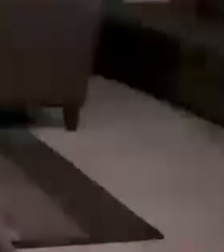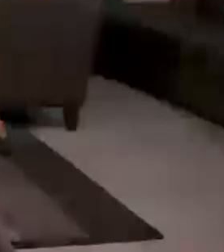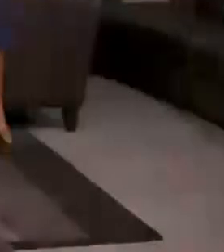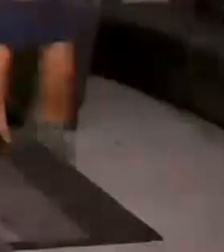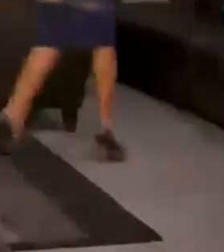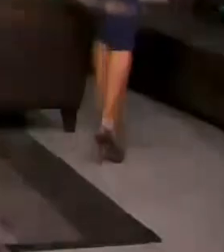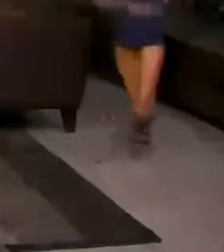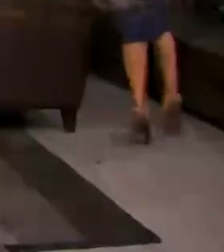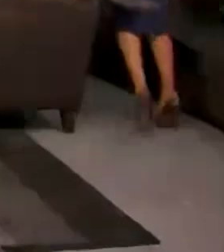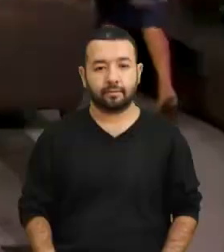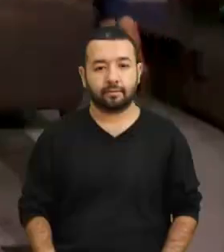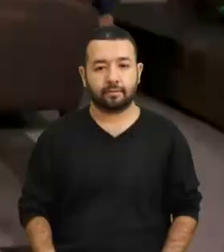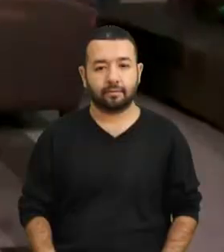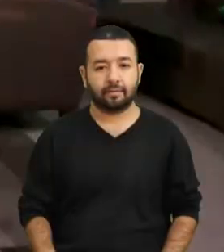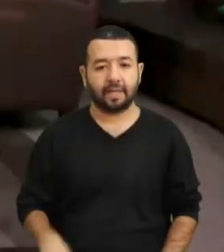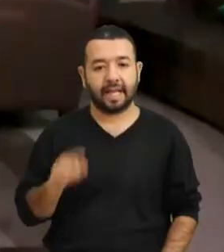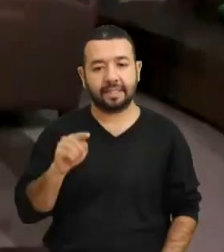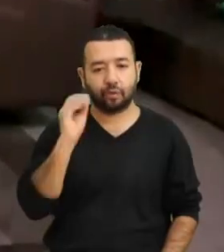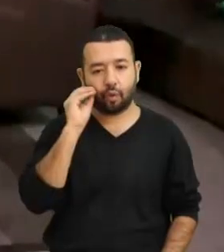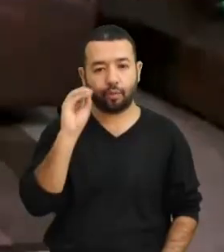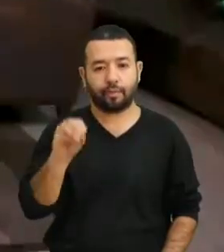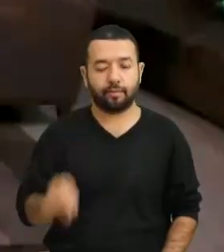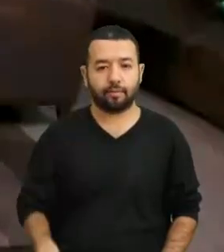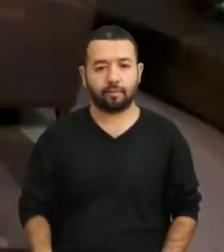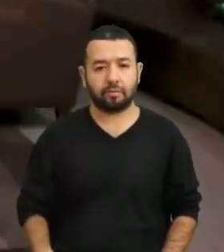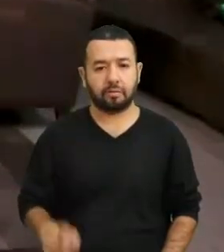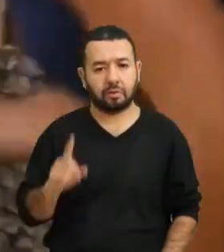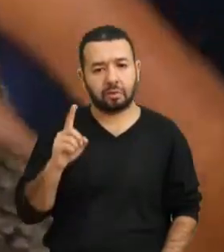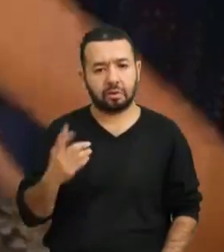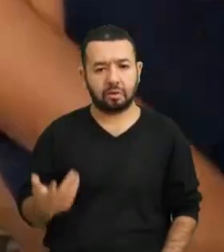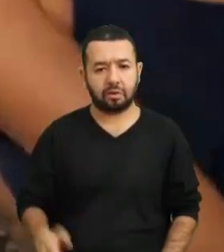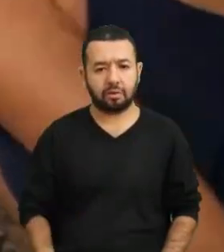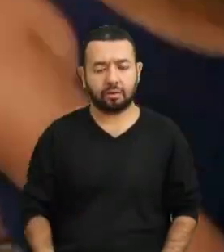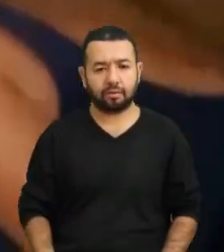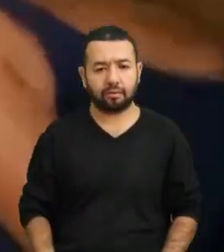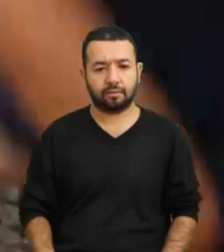uğradığını şaşırmış. Sizi de öpeyim. Allah'ım. Evet.